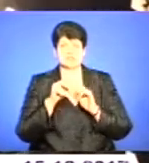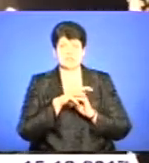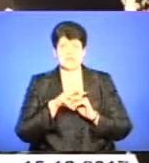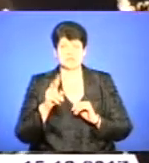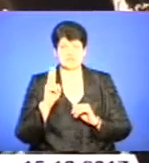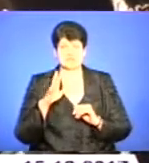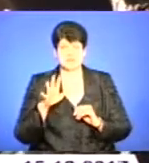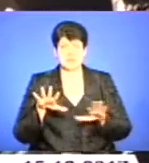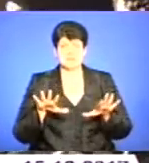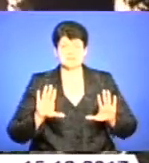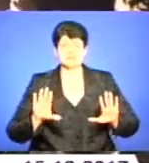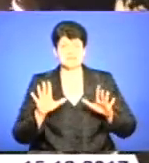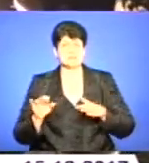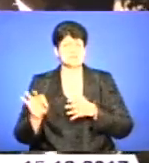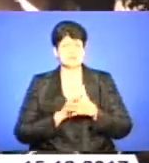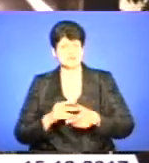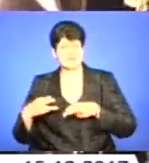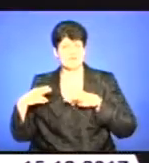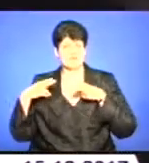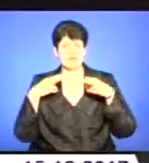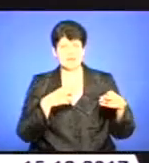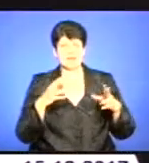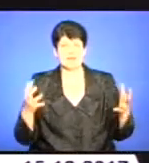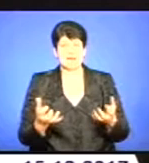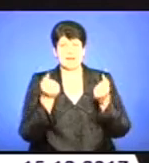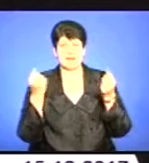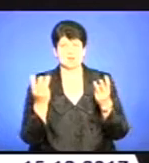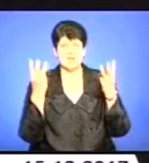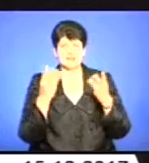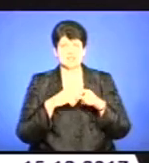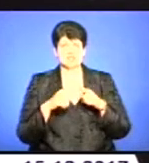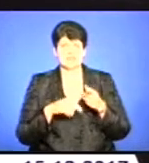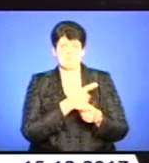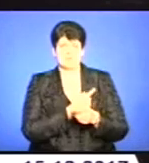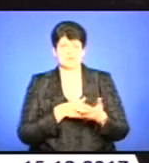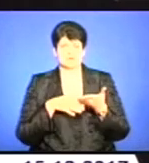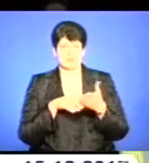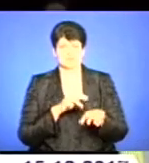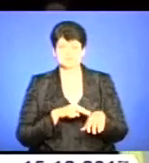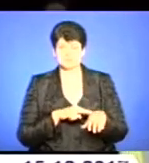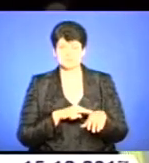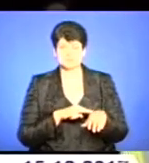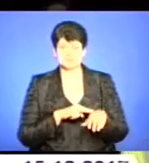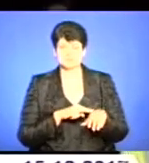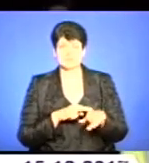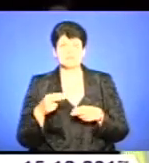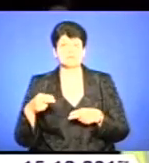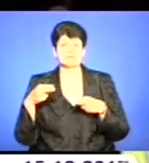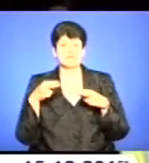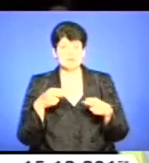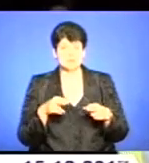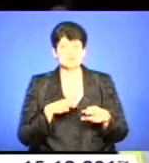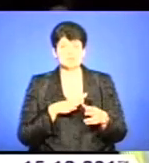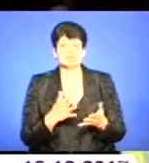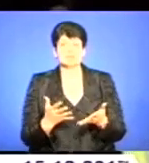місце події одразу виїхали рятувальники, правоохоронці і швидка медична допомога. Виїздом на місце події було